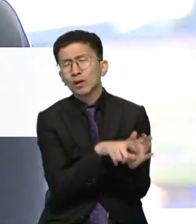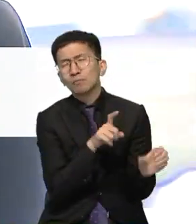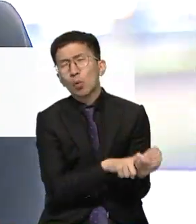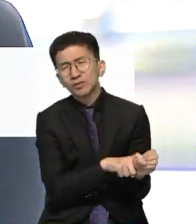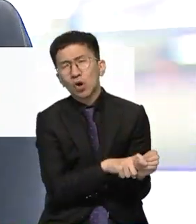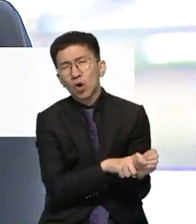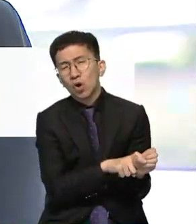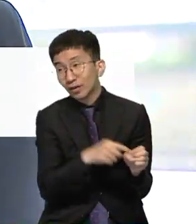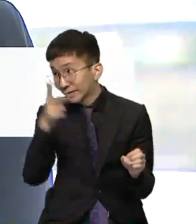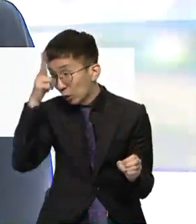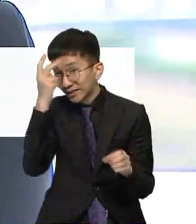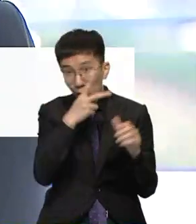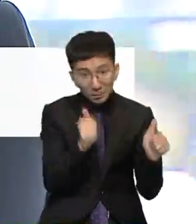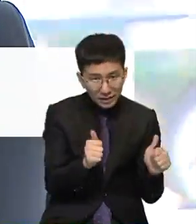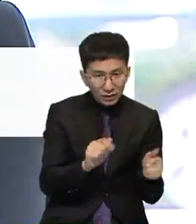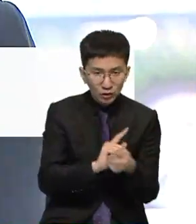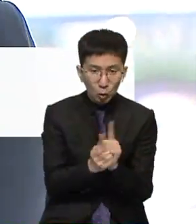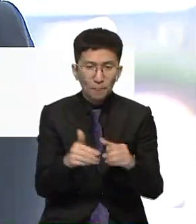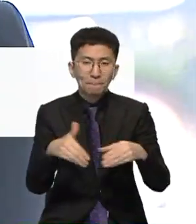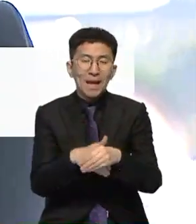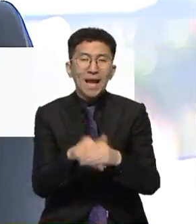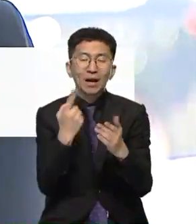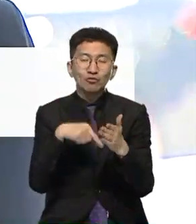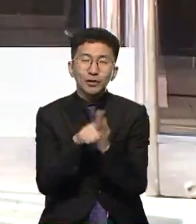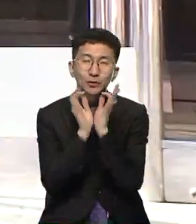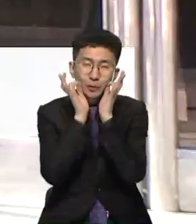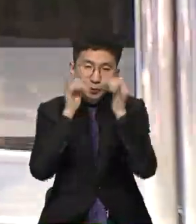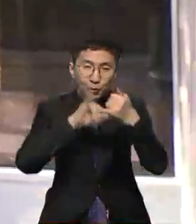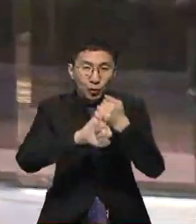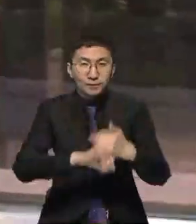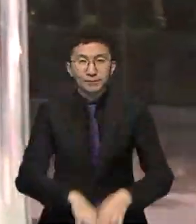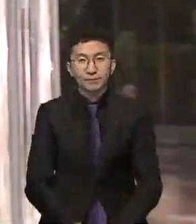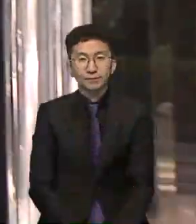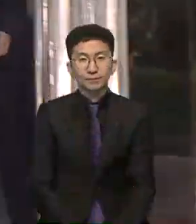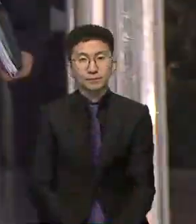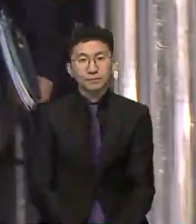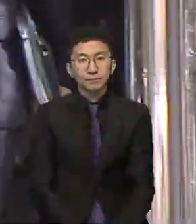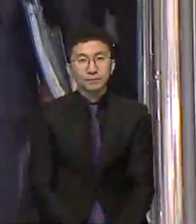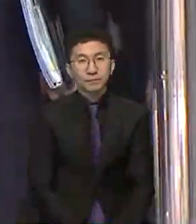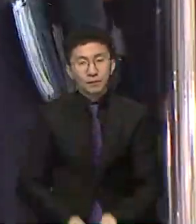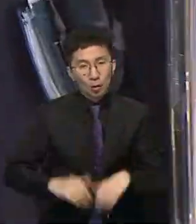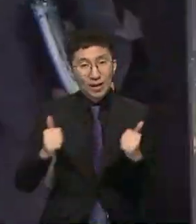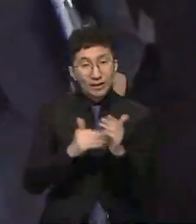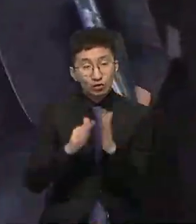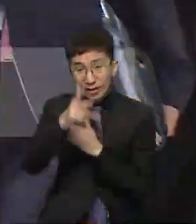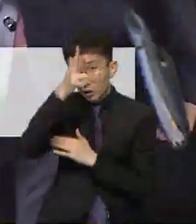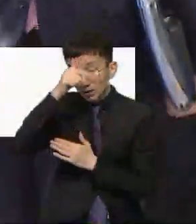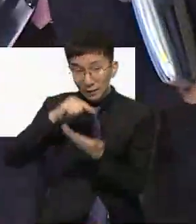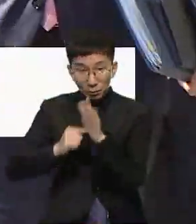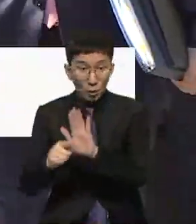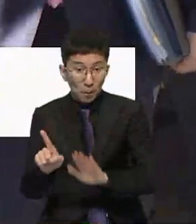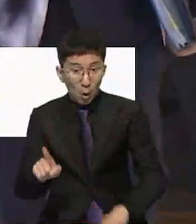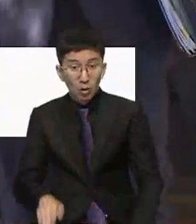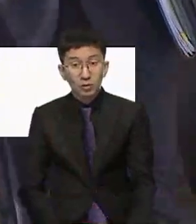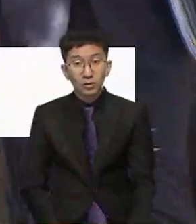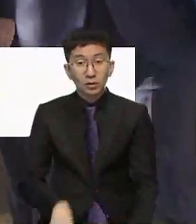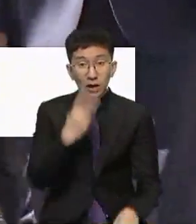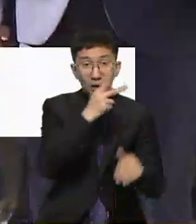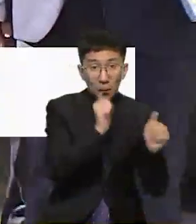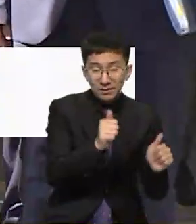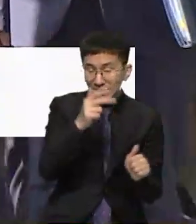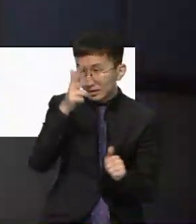양 기관이 적극적으로 협력할 수 있는 방안을 찾도록 하겠습니다. 면담 직후 경찰에 밝힌 첫 방안은 검경